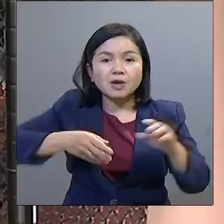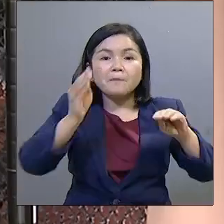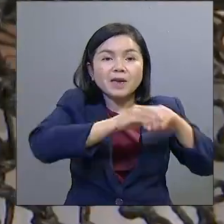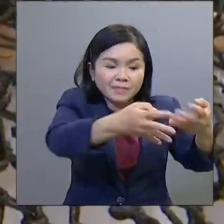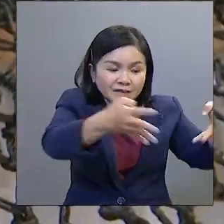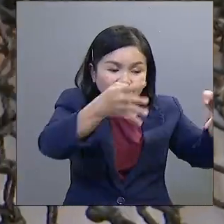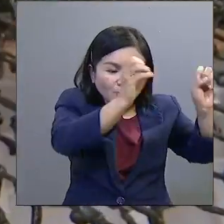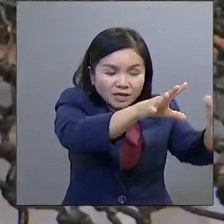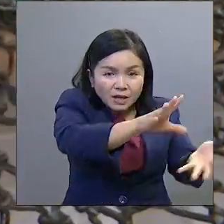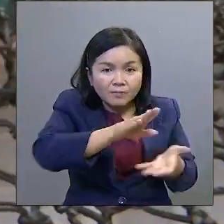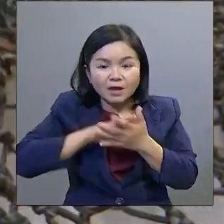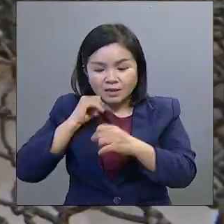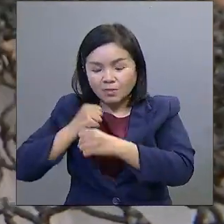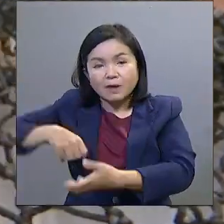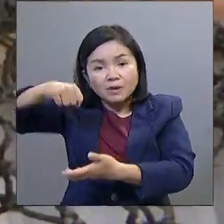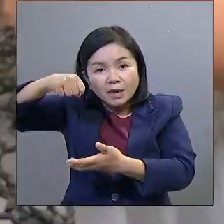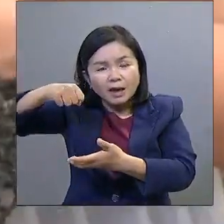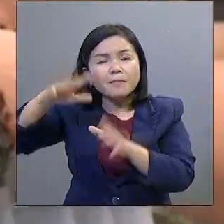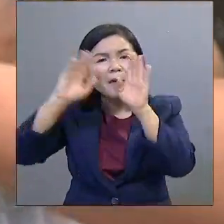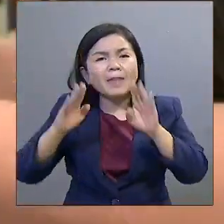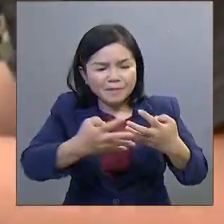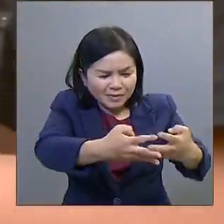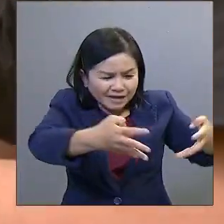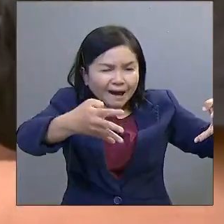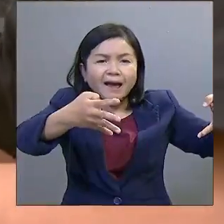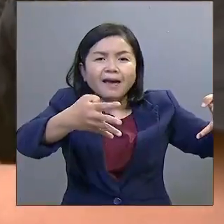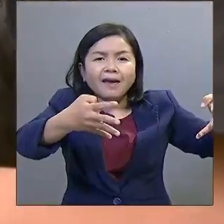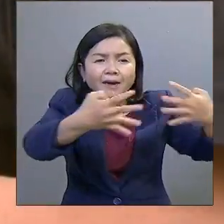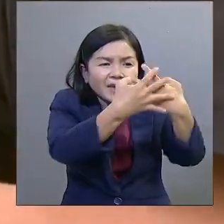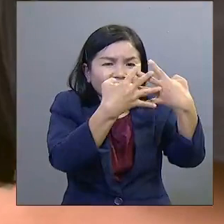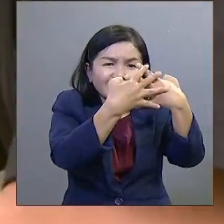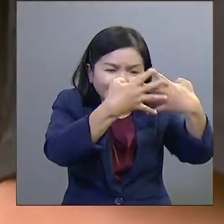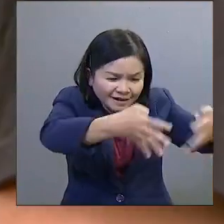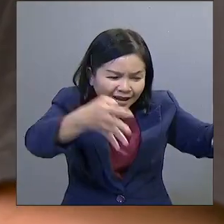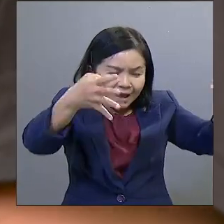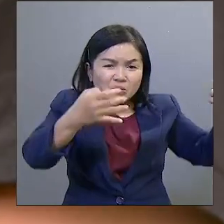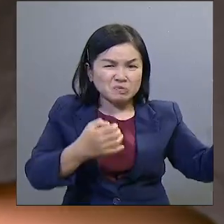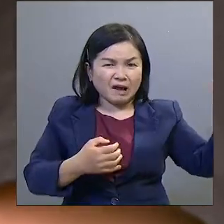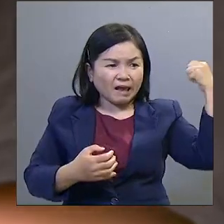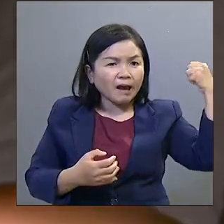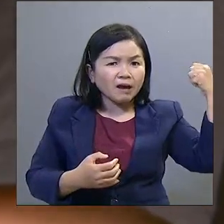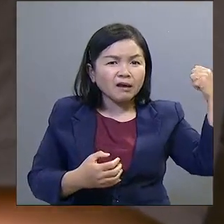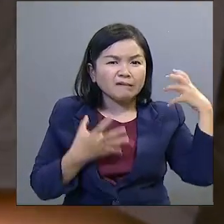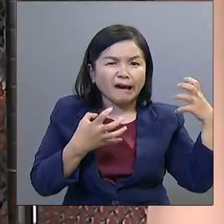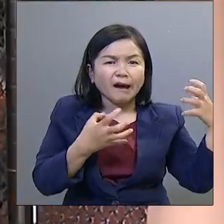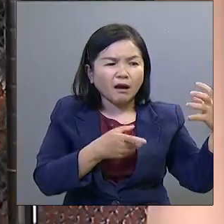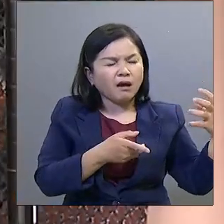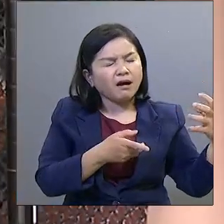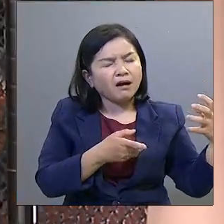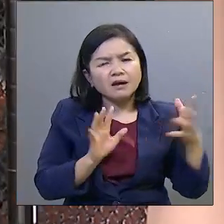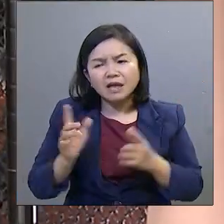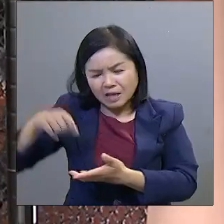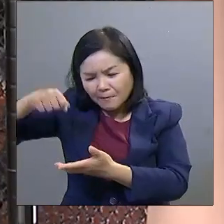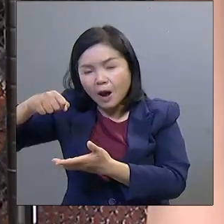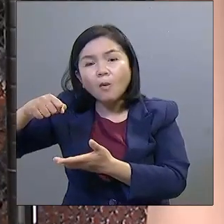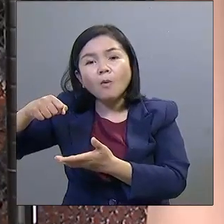เพราะว่าอวนมันมีลักษณะที่ค่อนข้างเฉพาะตัวเราเห็นอย่างเงี้ยมันค่อนข้างแบบดูแข็งแรงดูมันแบบถึกดูมันอะไรเงี้ยในทางกลับกันในกระ